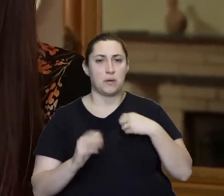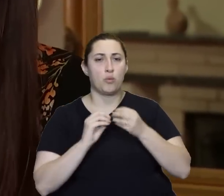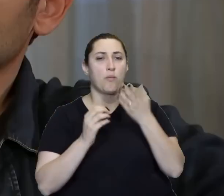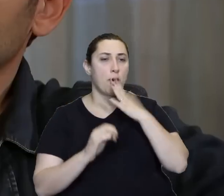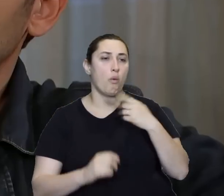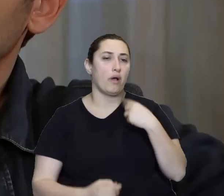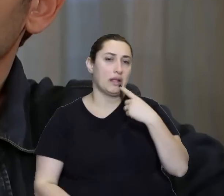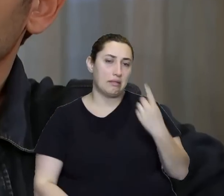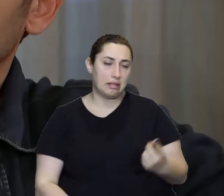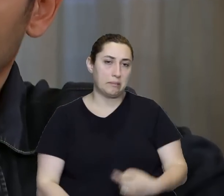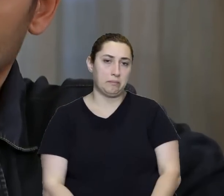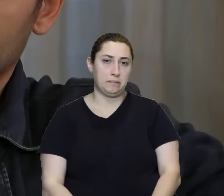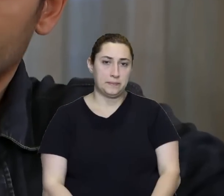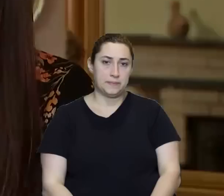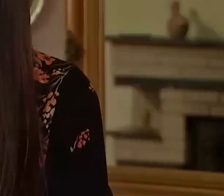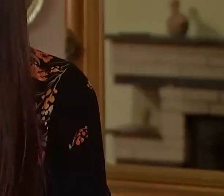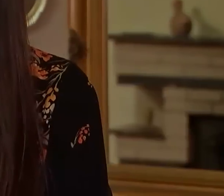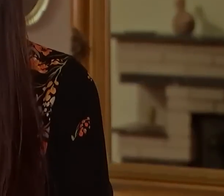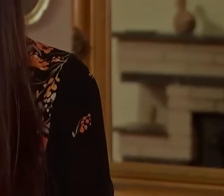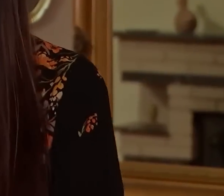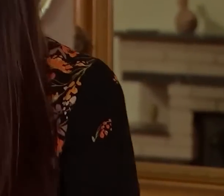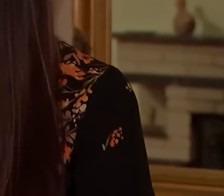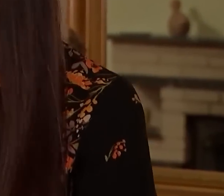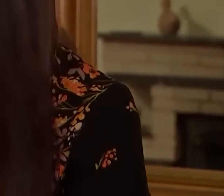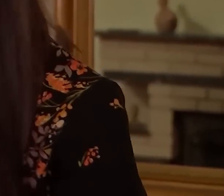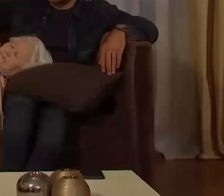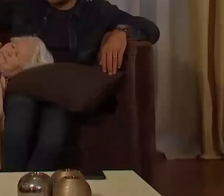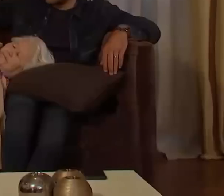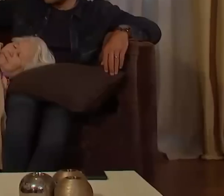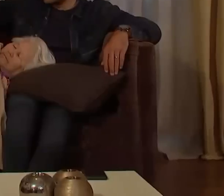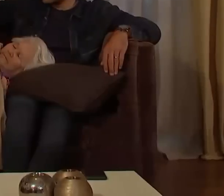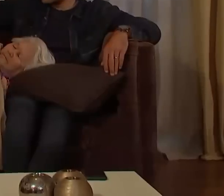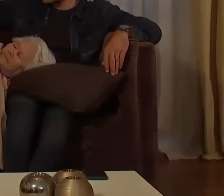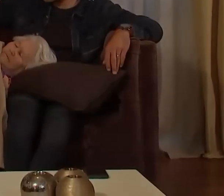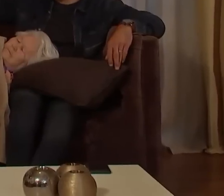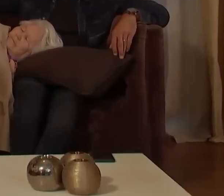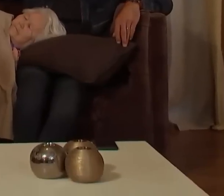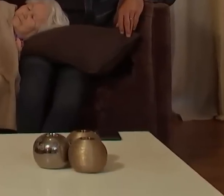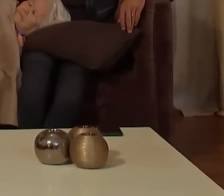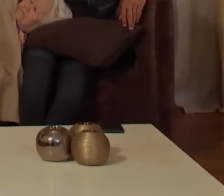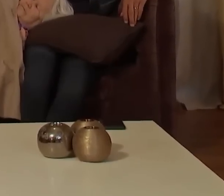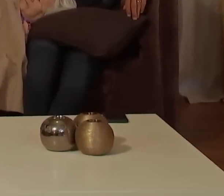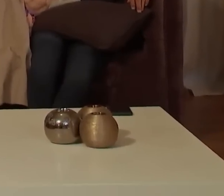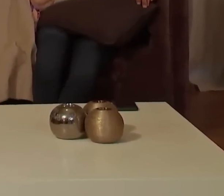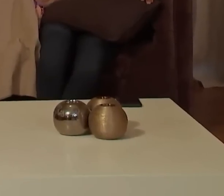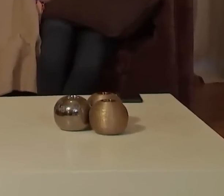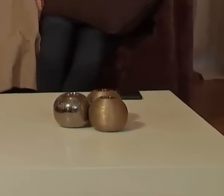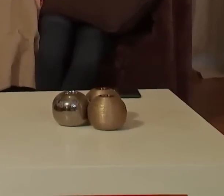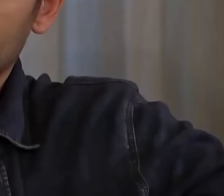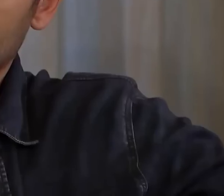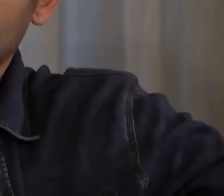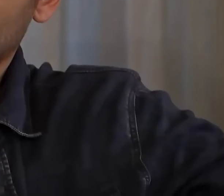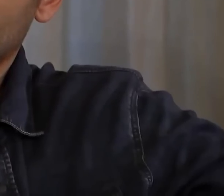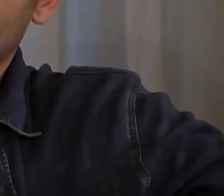yok deyince. Ömer başıyla onayladı. Uyuduğuna emin olmak ister gibi Fikriye'ye bakıyor. Zehra